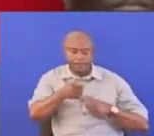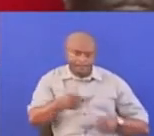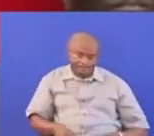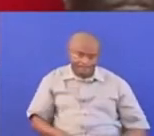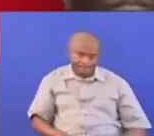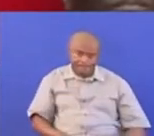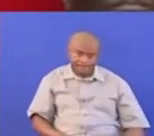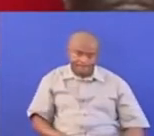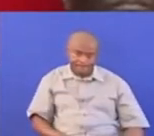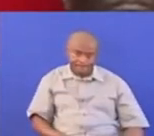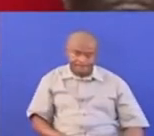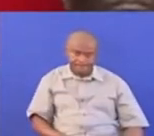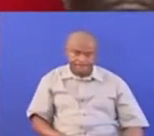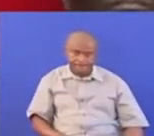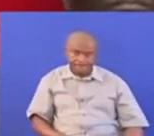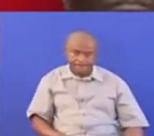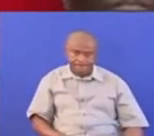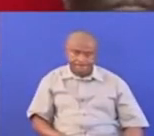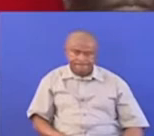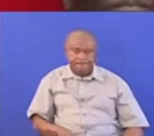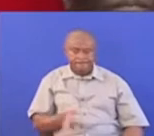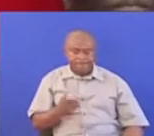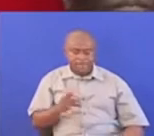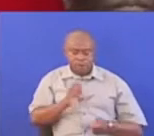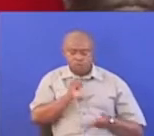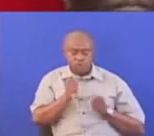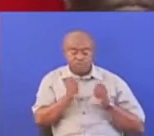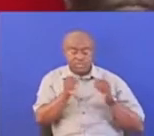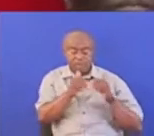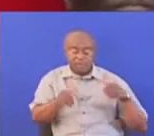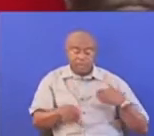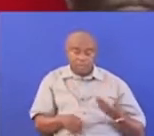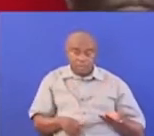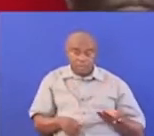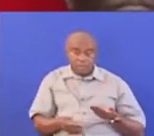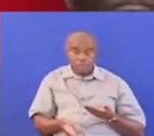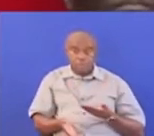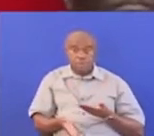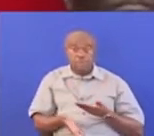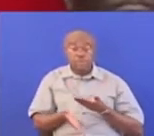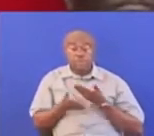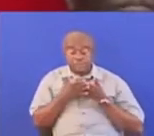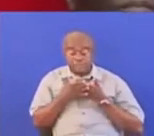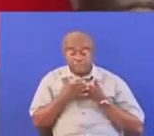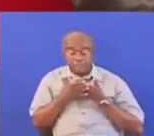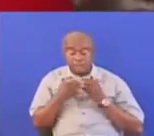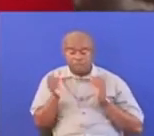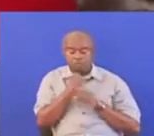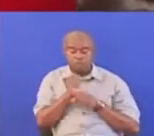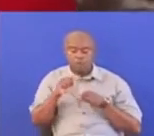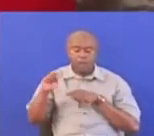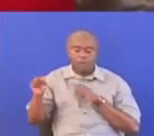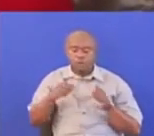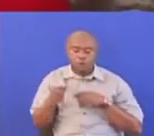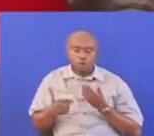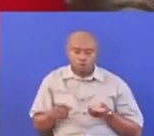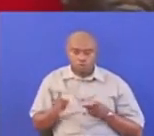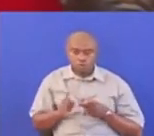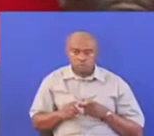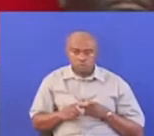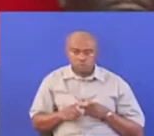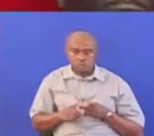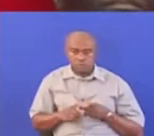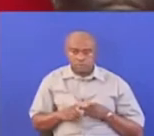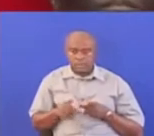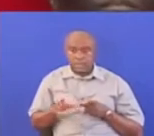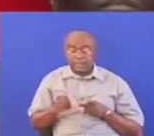hiyo kulizia kurekebisha mipaka ni kuepuka kesi zisizo za lazima, lakini pia kulizia